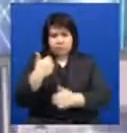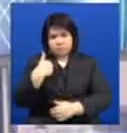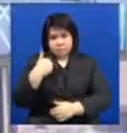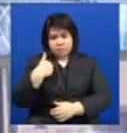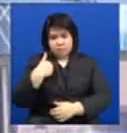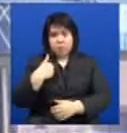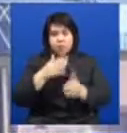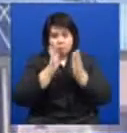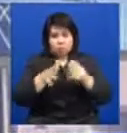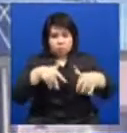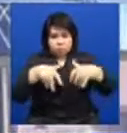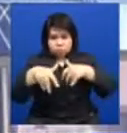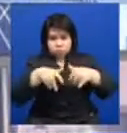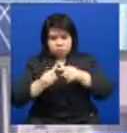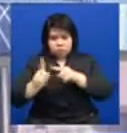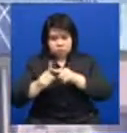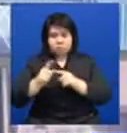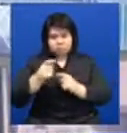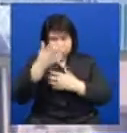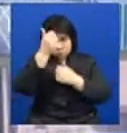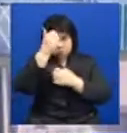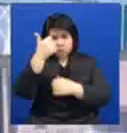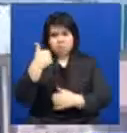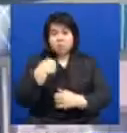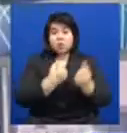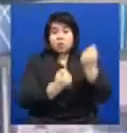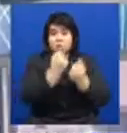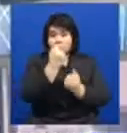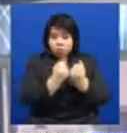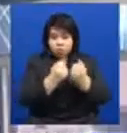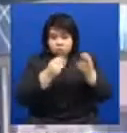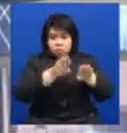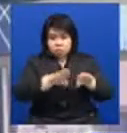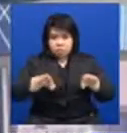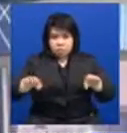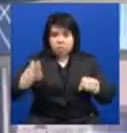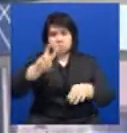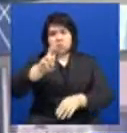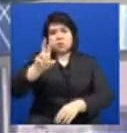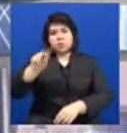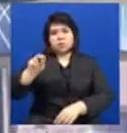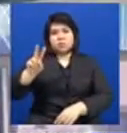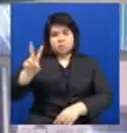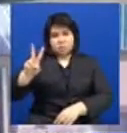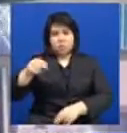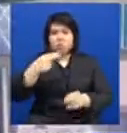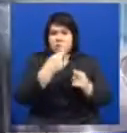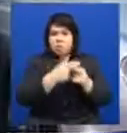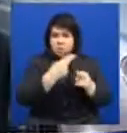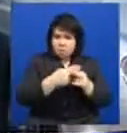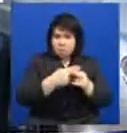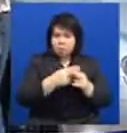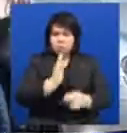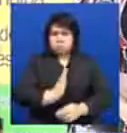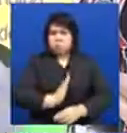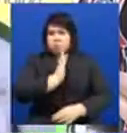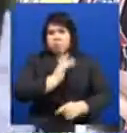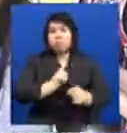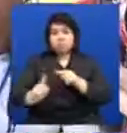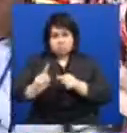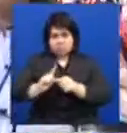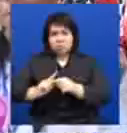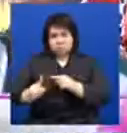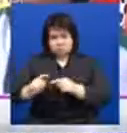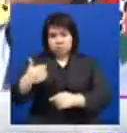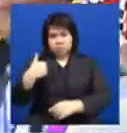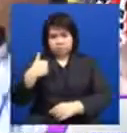มูลเป็นจำนวนมากค่ะโดยมีรถยนต์ที่นำมาเปิดประมูล232คันทั้งยี่ห้อเบลลี่ปอร์เช่ออดดี้เฟอร์ร